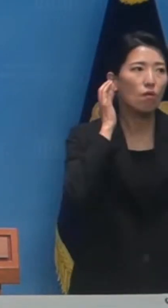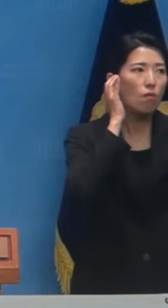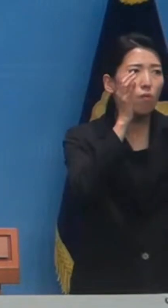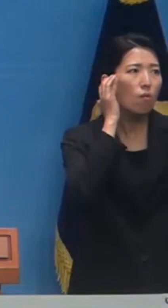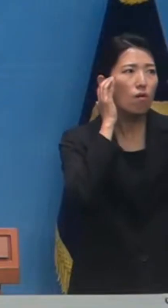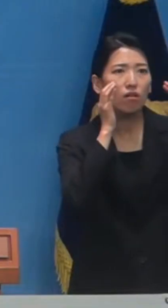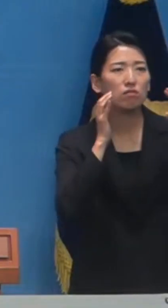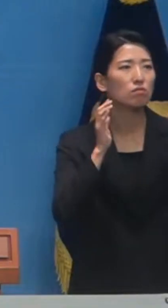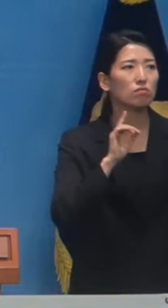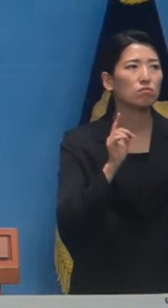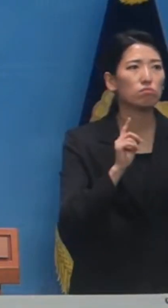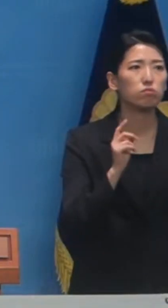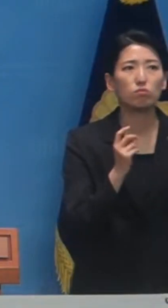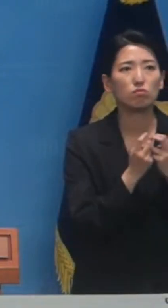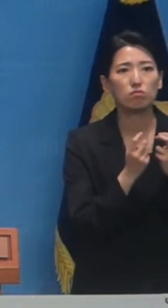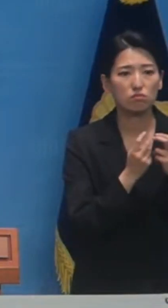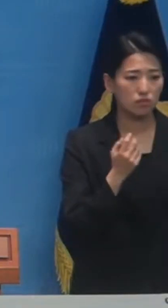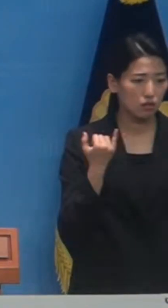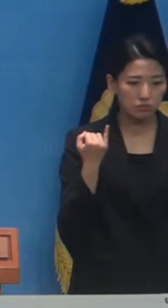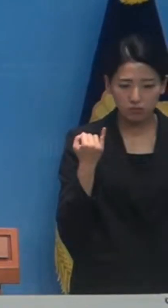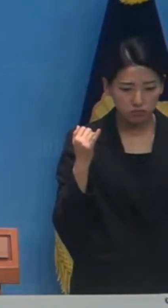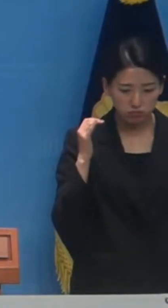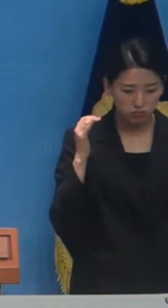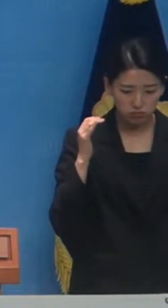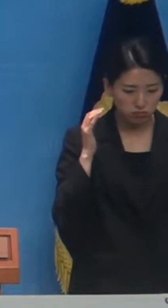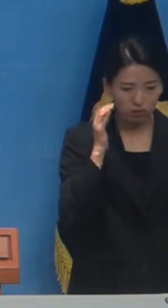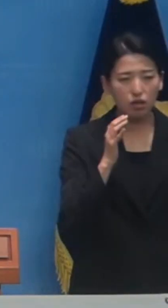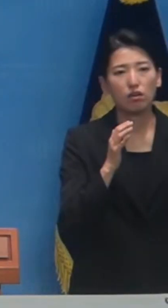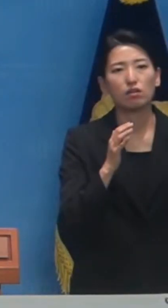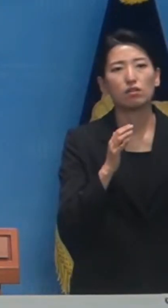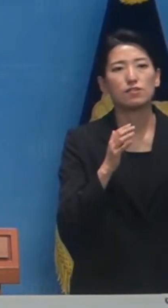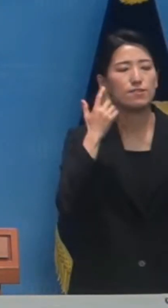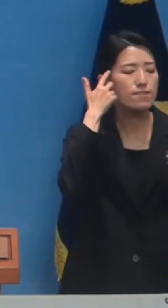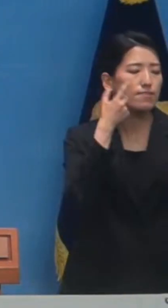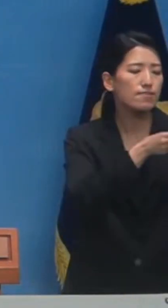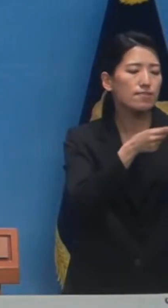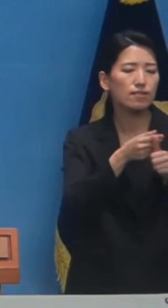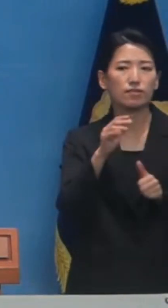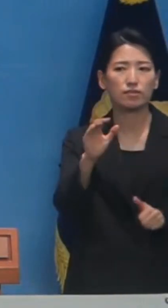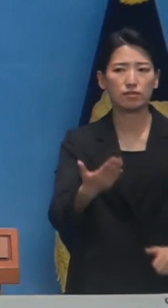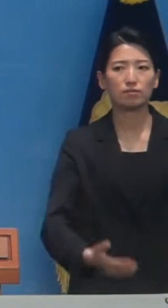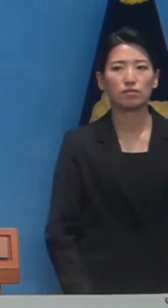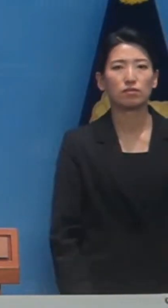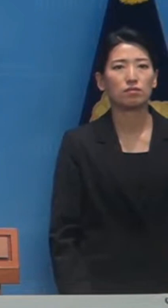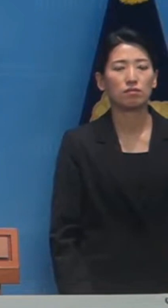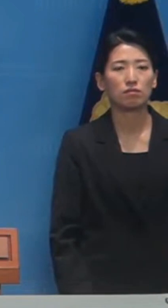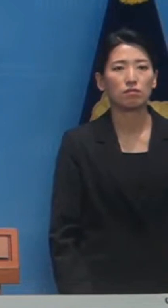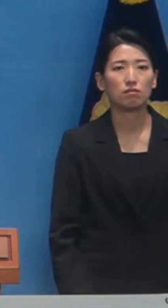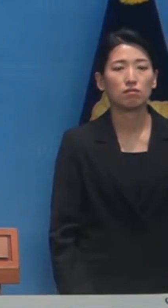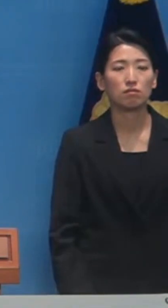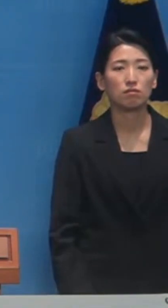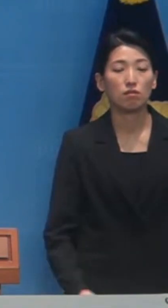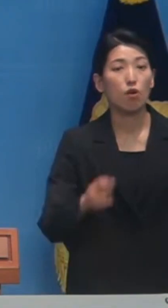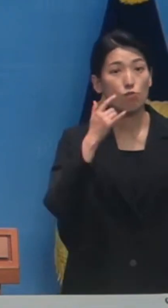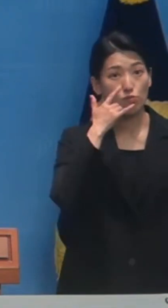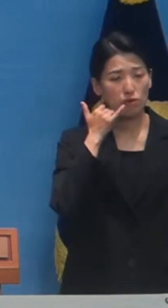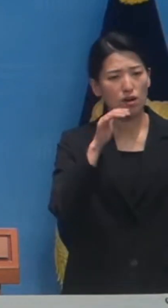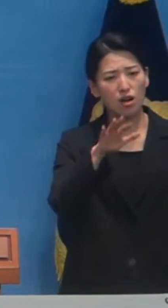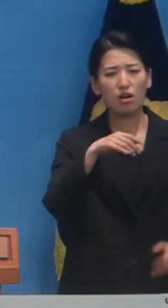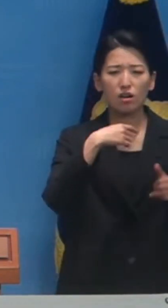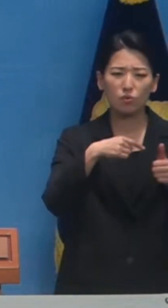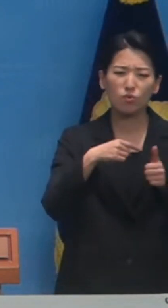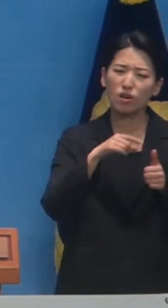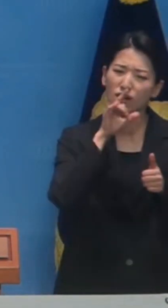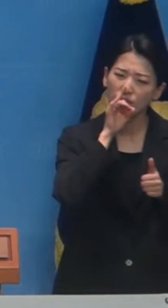정체성 해지를 유발하는 국가주도 세대 교육입니다. 둘째, 부모가 이런 교육을 반대하면